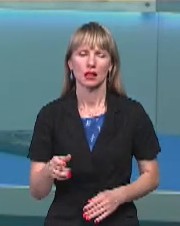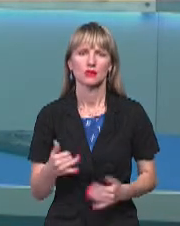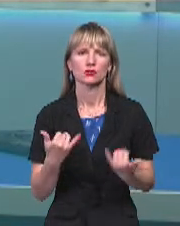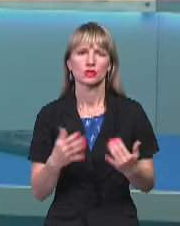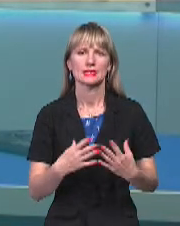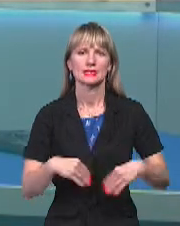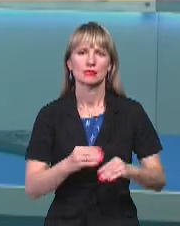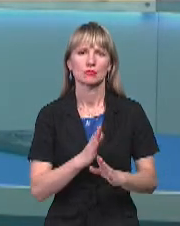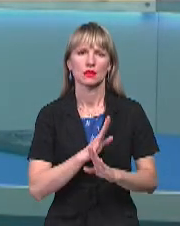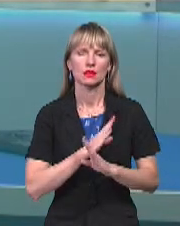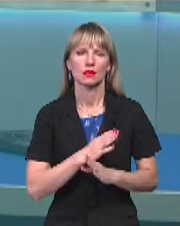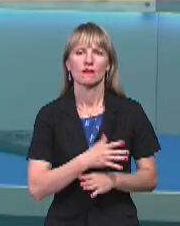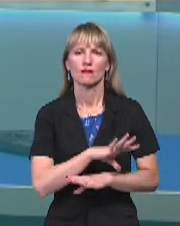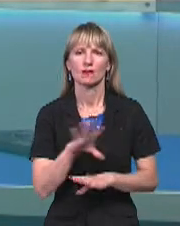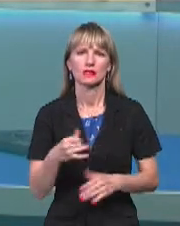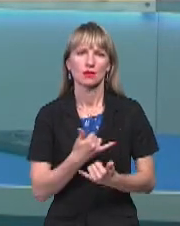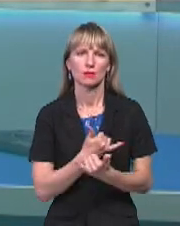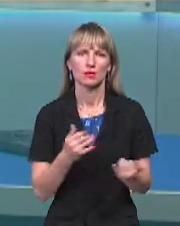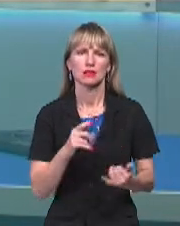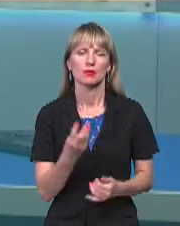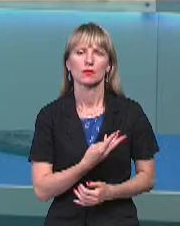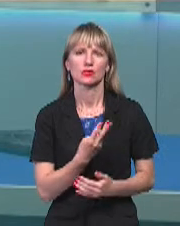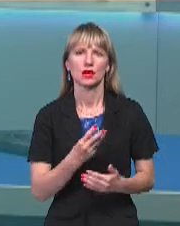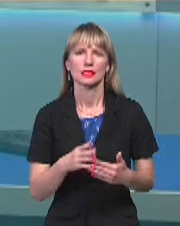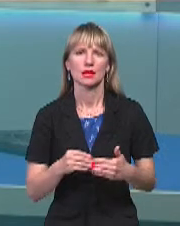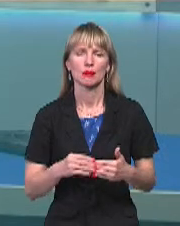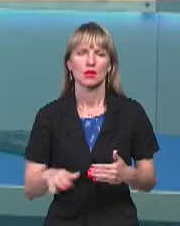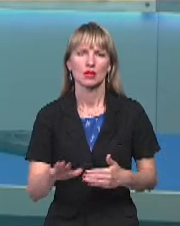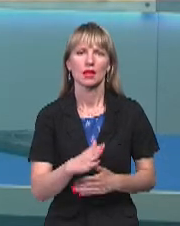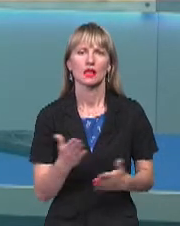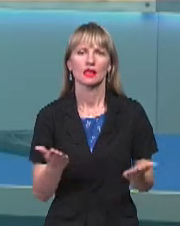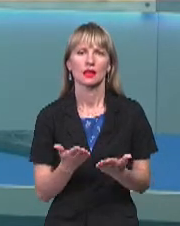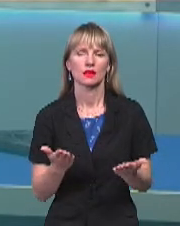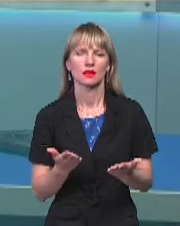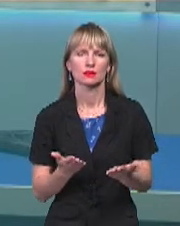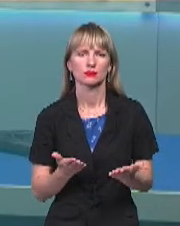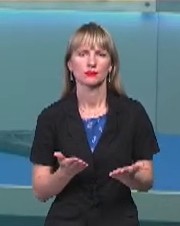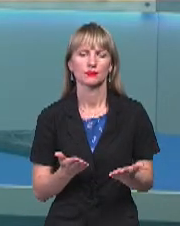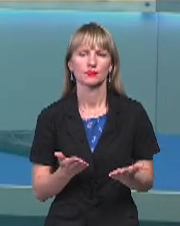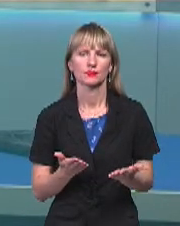сім'ї загиблих всі забезпечені за бажанням ділянками, які